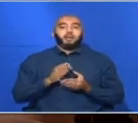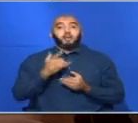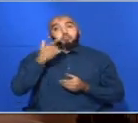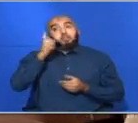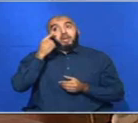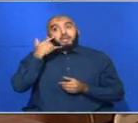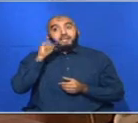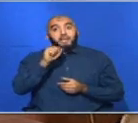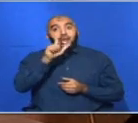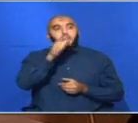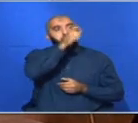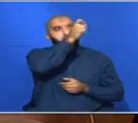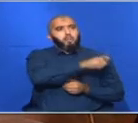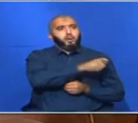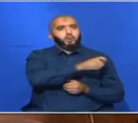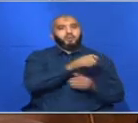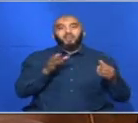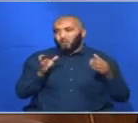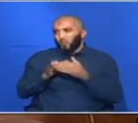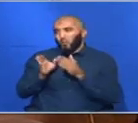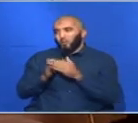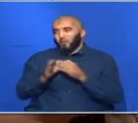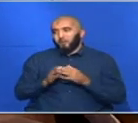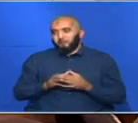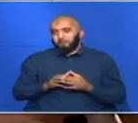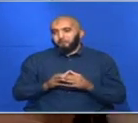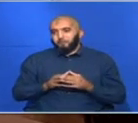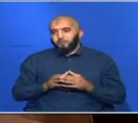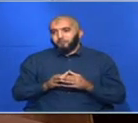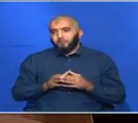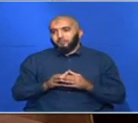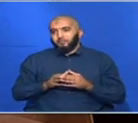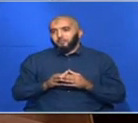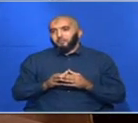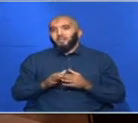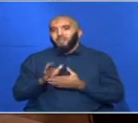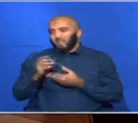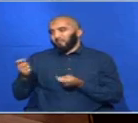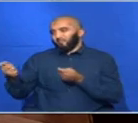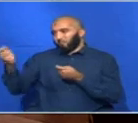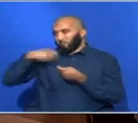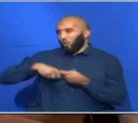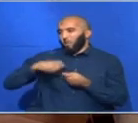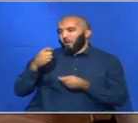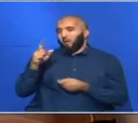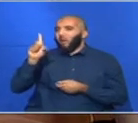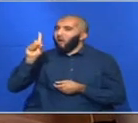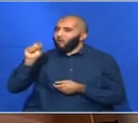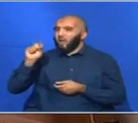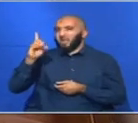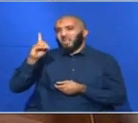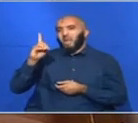احدهم ولا اعتقد بان الجماعه جميعا سوف ياتونك وقال لك اريد العشرين دينا